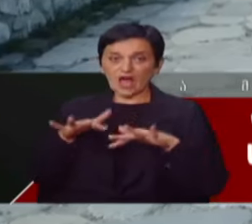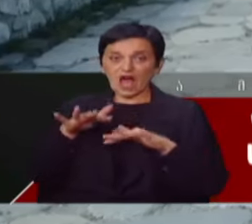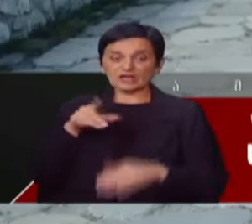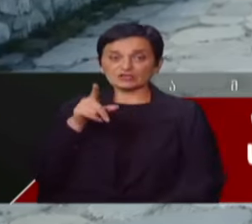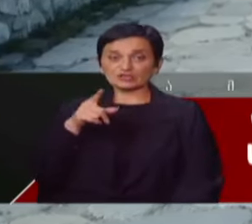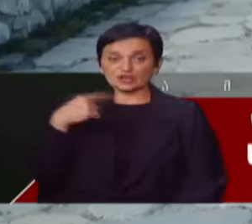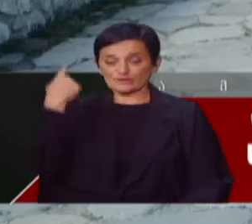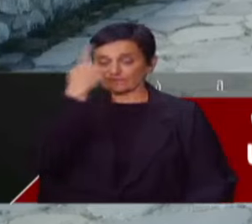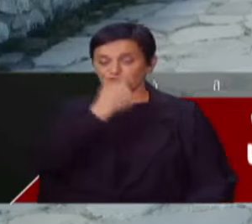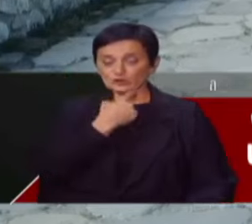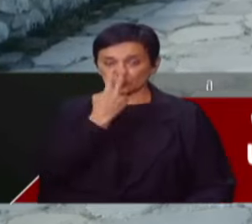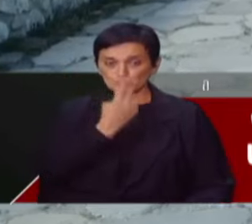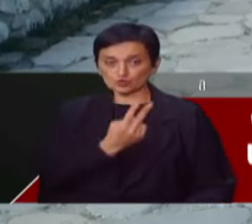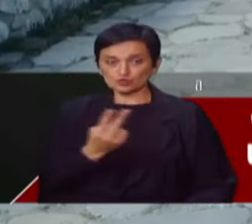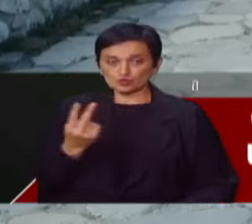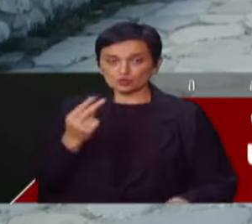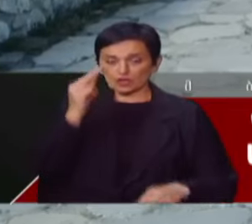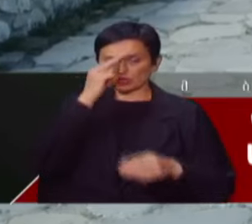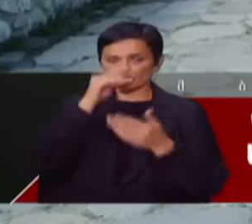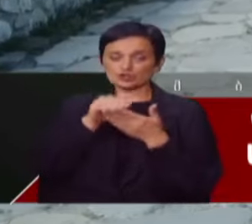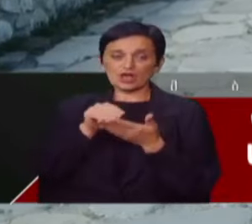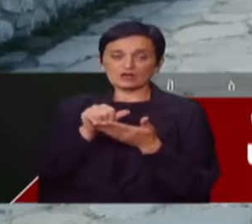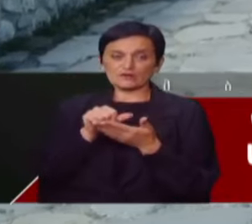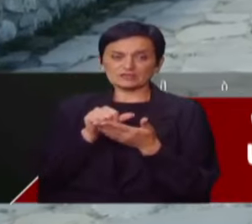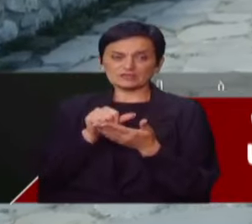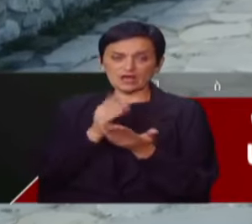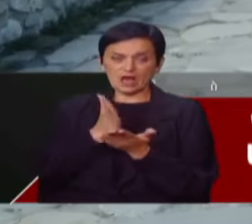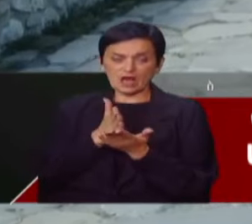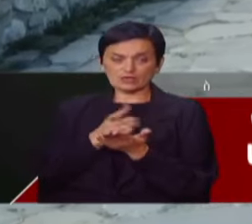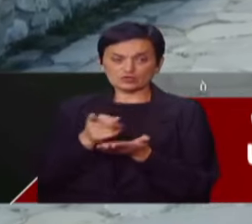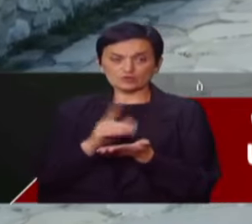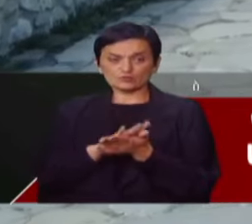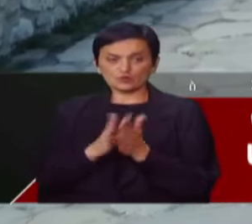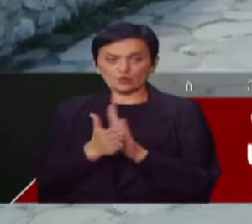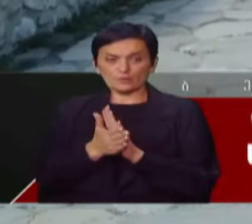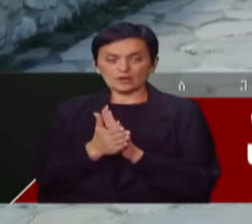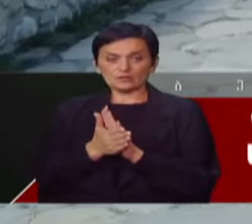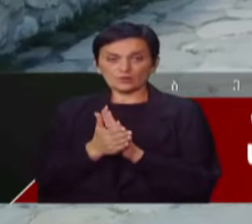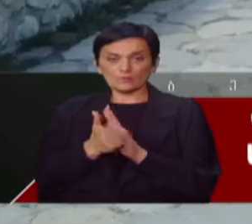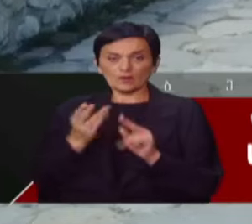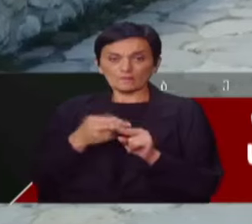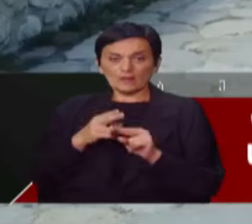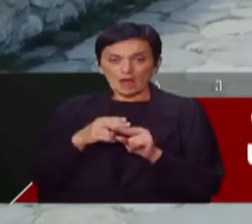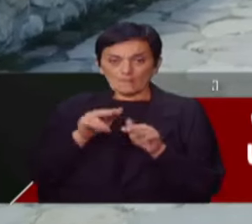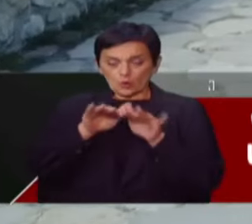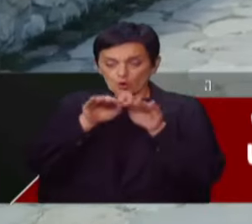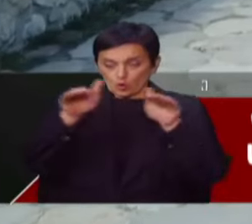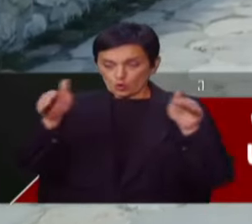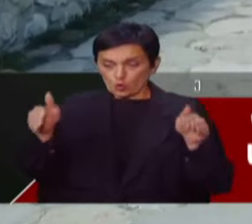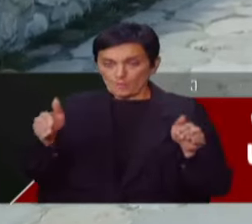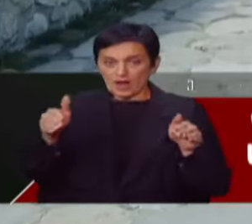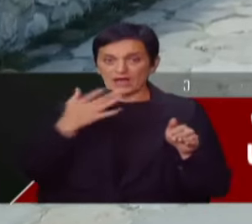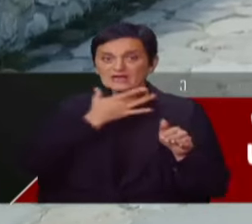ადგილზე ვიზუალურად შეგვესწავლა არსებული მდგომარეობა აი ამ გუმბათის ყელისა